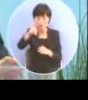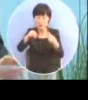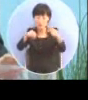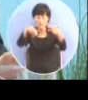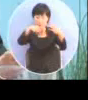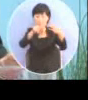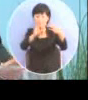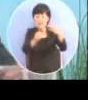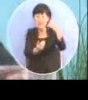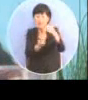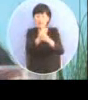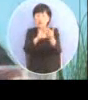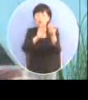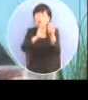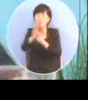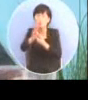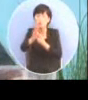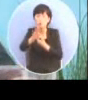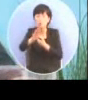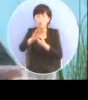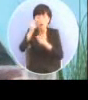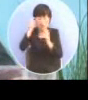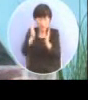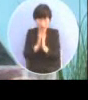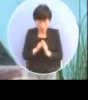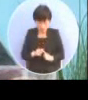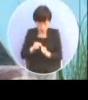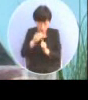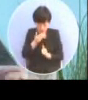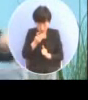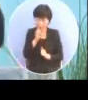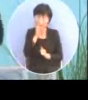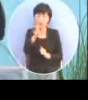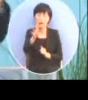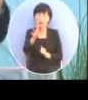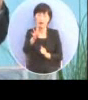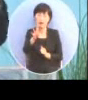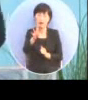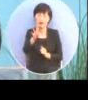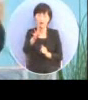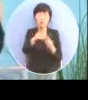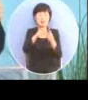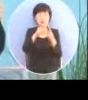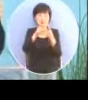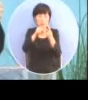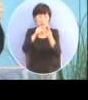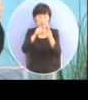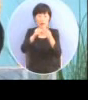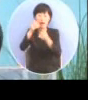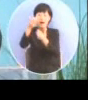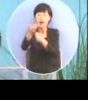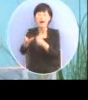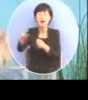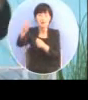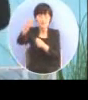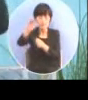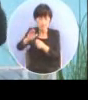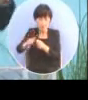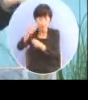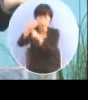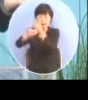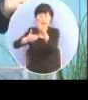망해버렸다. 아, bởi vì con người đã thất bại trong sáng thế ký đoạn 3 rồi. 그런데 세 번째 말이 뭐냐? 하나님께서